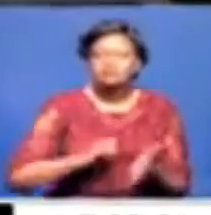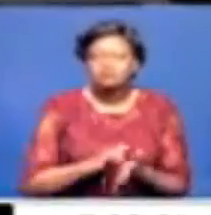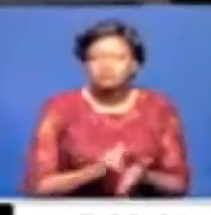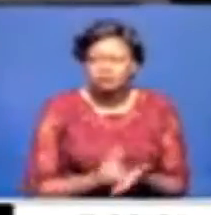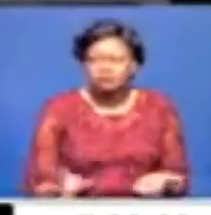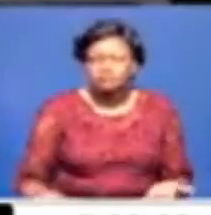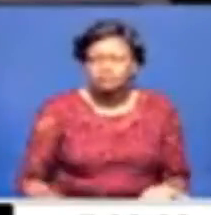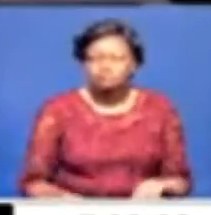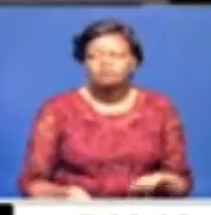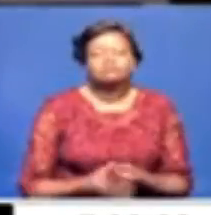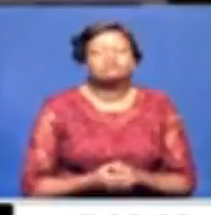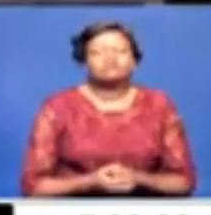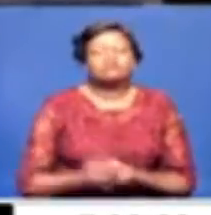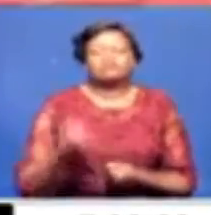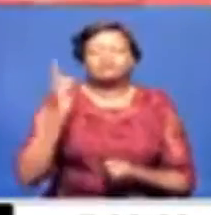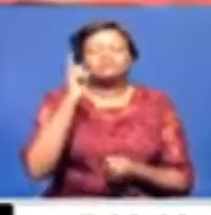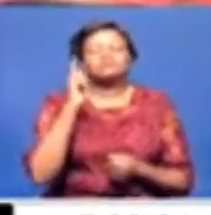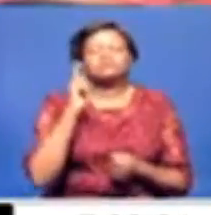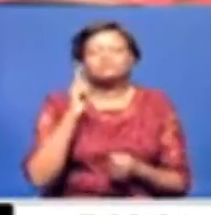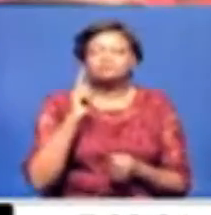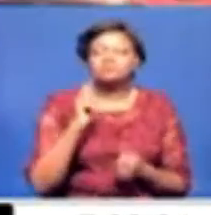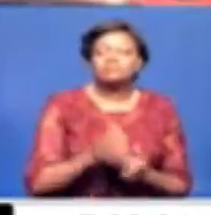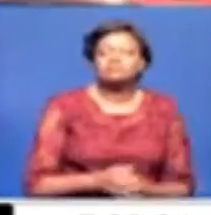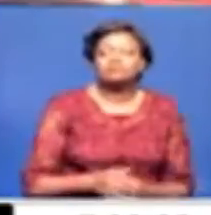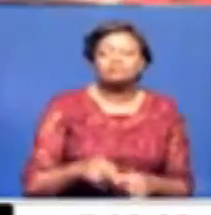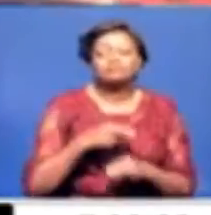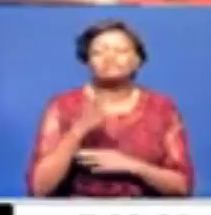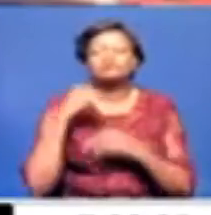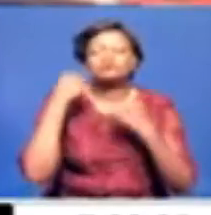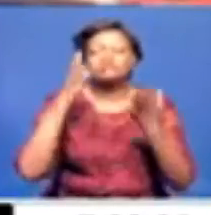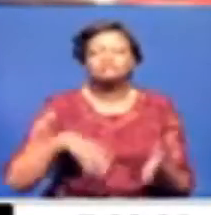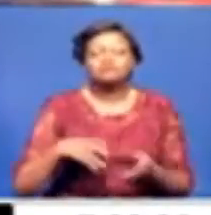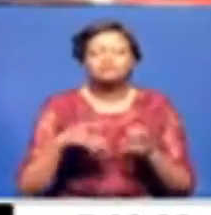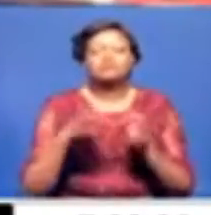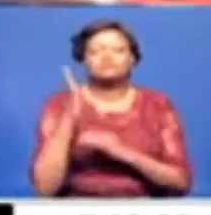wa kitaifa Dr. Fred Matiang'i kuwapa wanawake usalama na